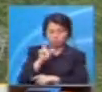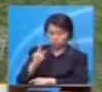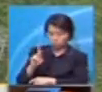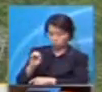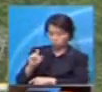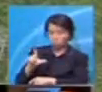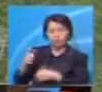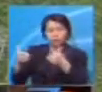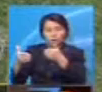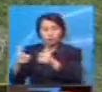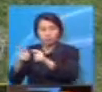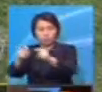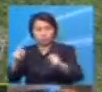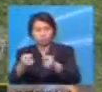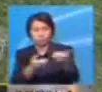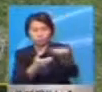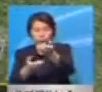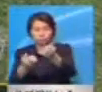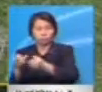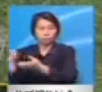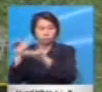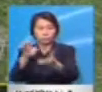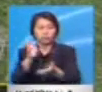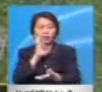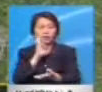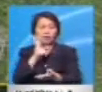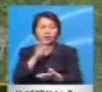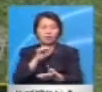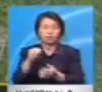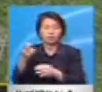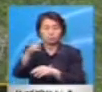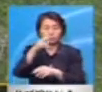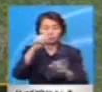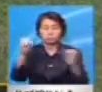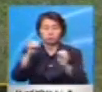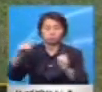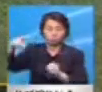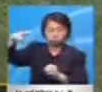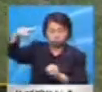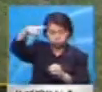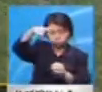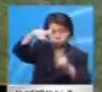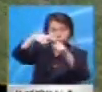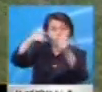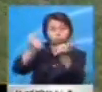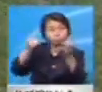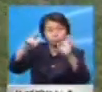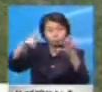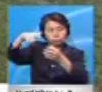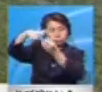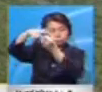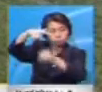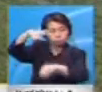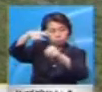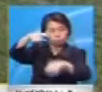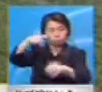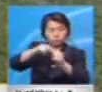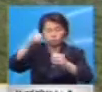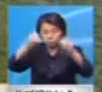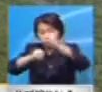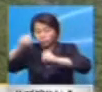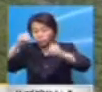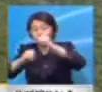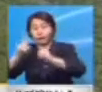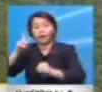berhampiran dengan tempat kebakaran bagi membekalkan air dan pesawat tanpa pemandu bagi tujuan penilaian risiko dan pemantauan